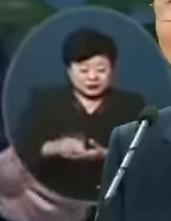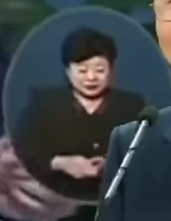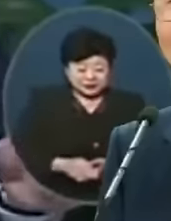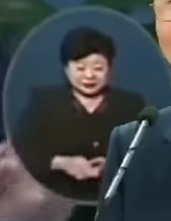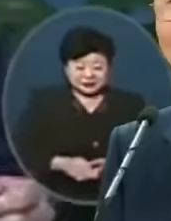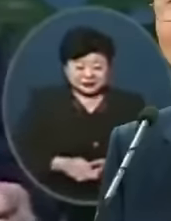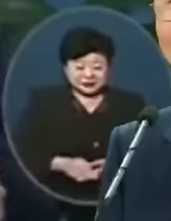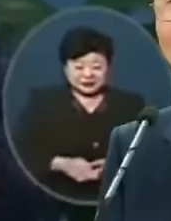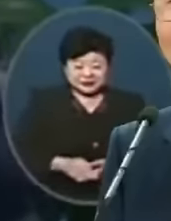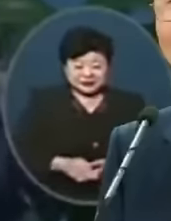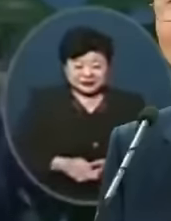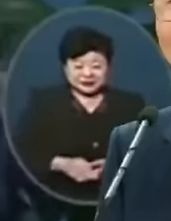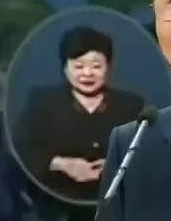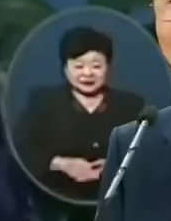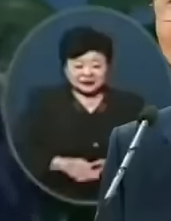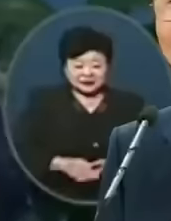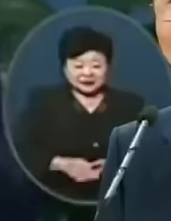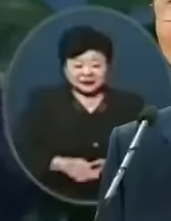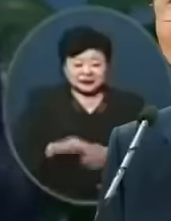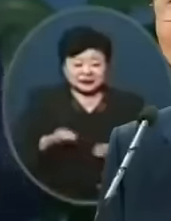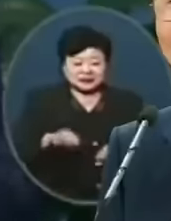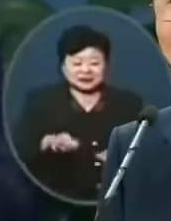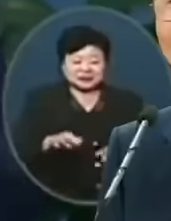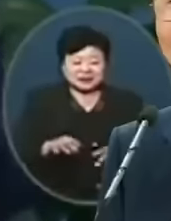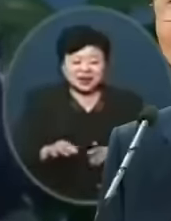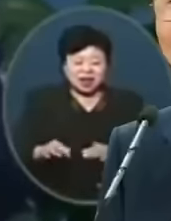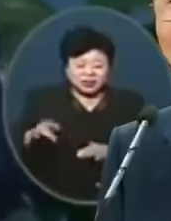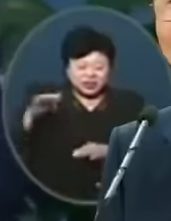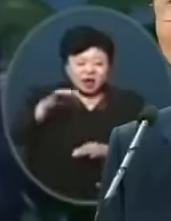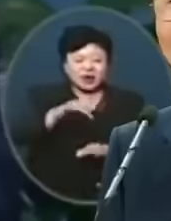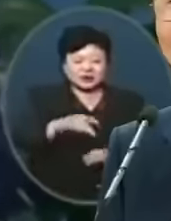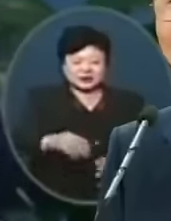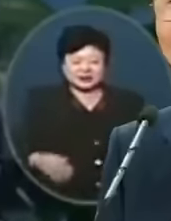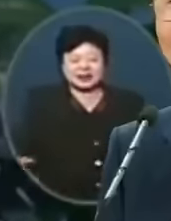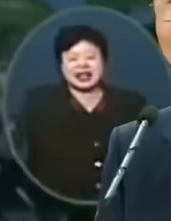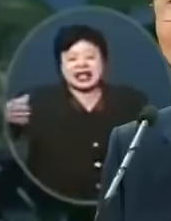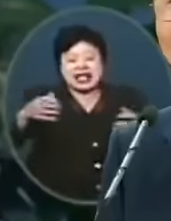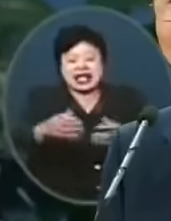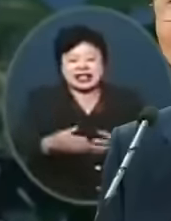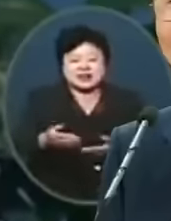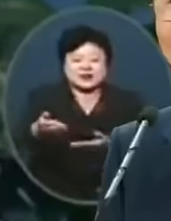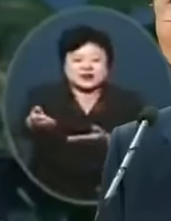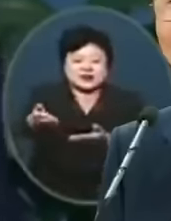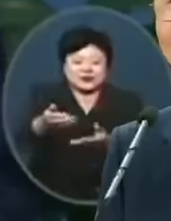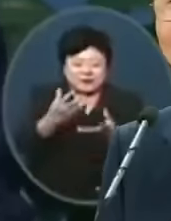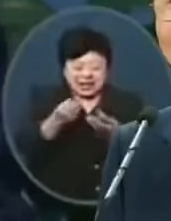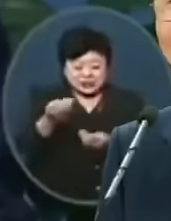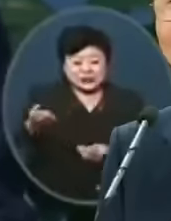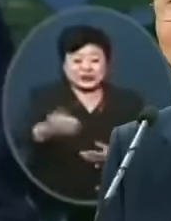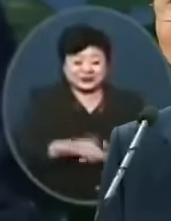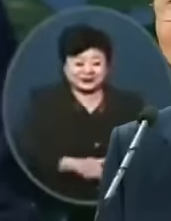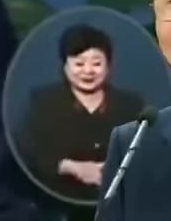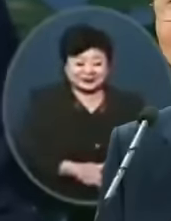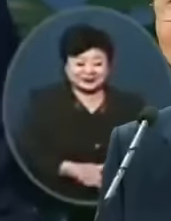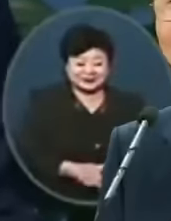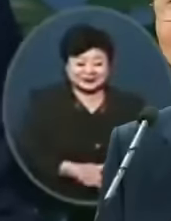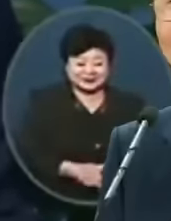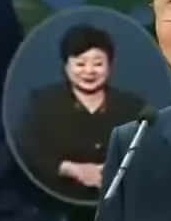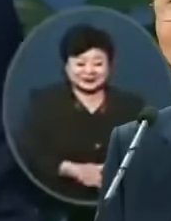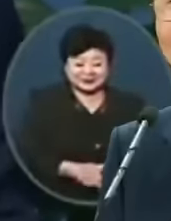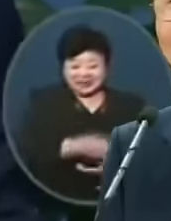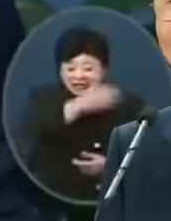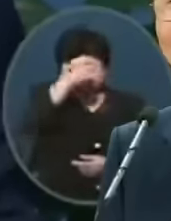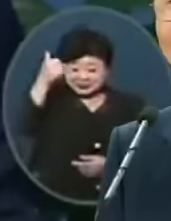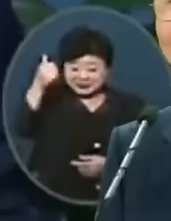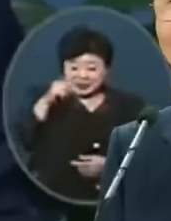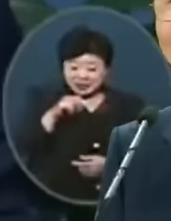피어라 대가 흔들어가지고서 눌러가지고서 대어서 이렇게 주어요. 그러니까